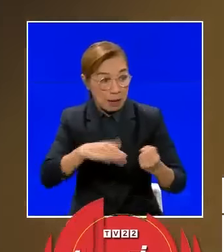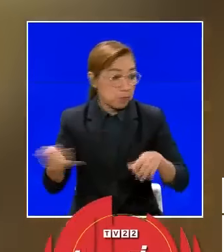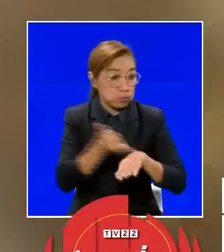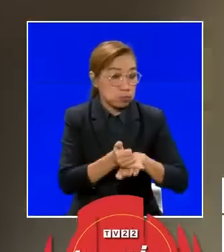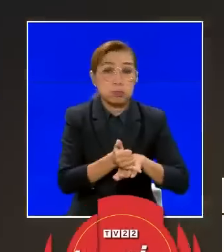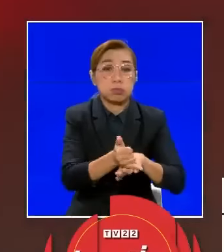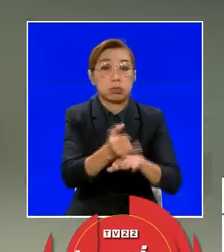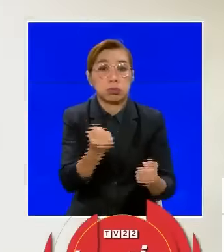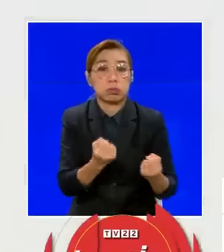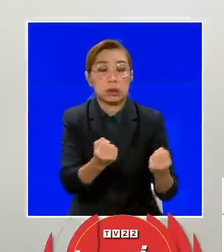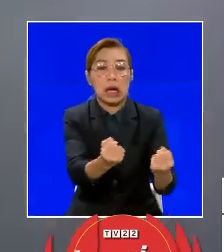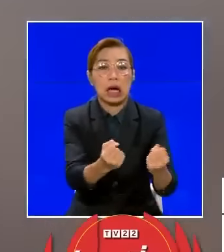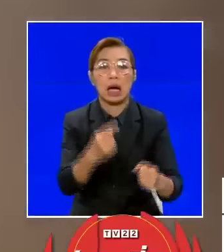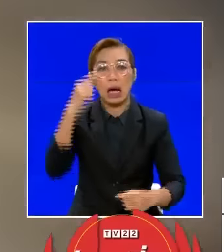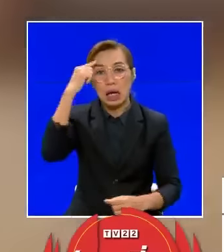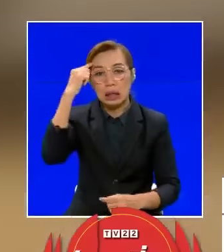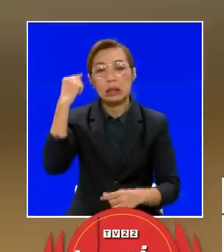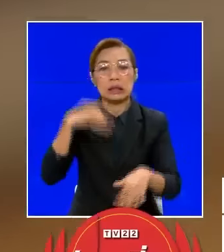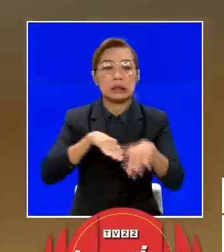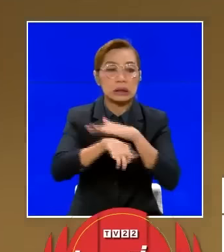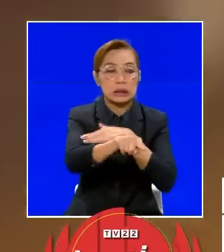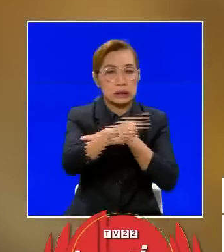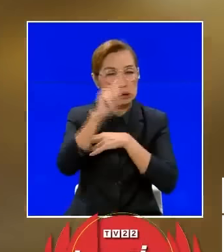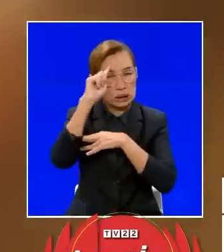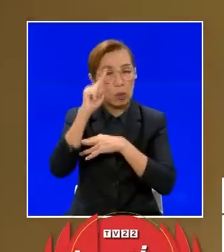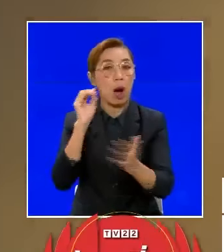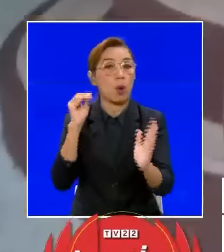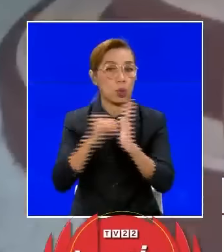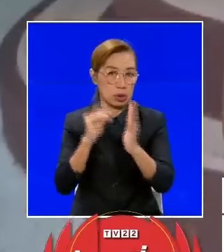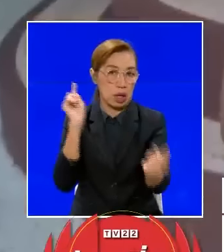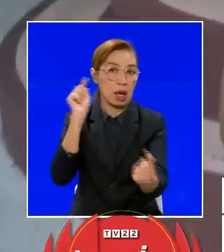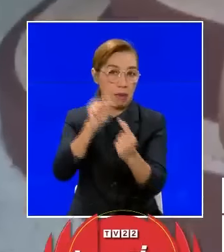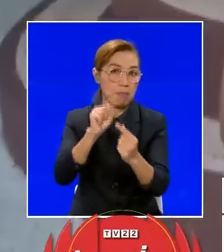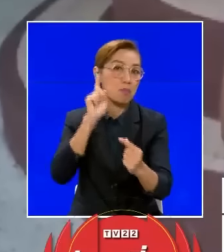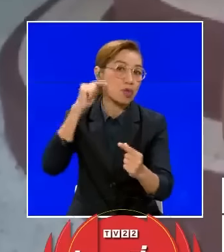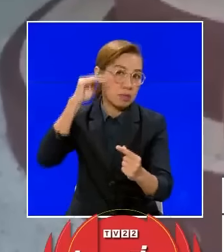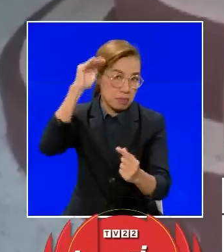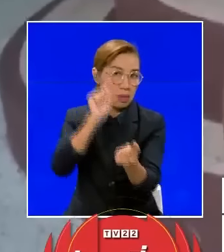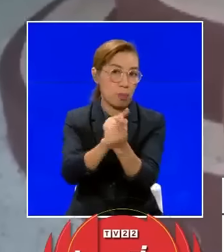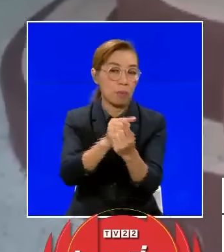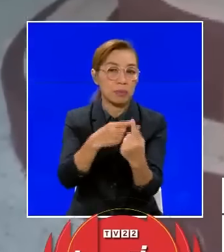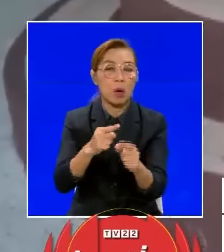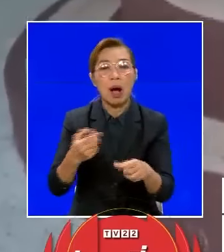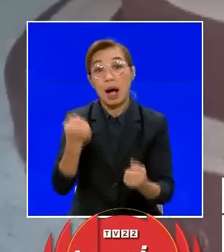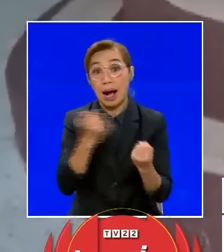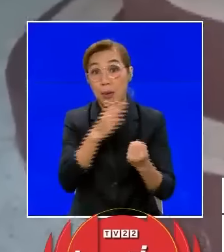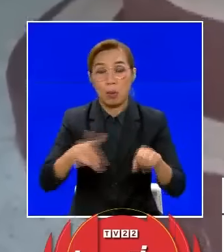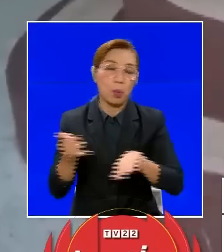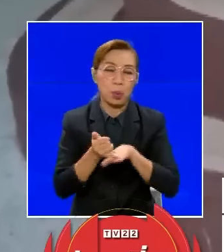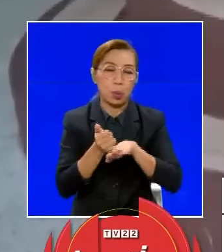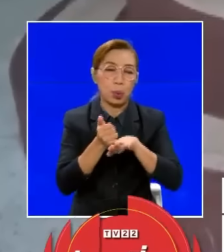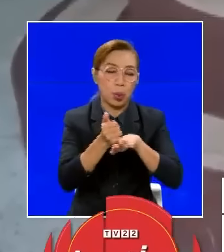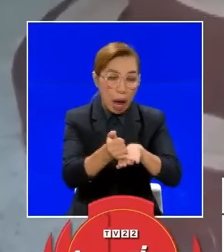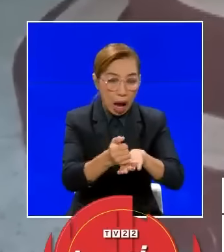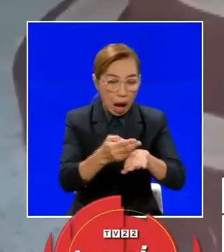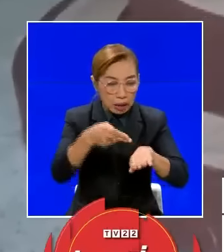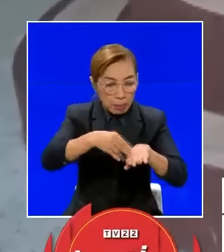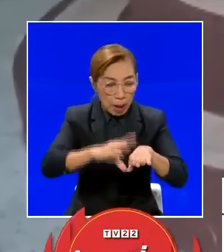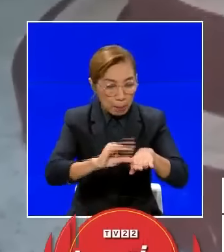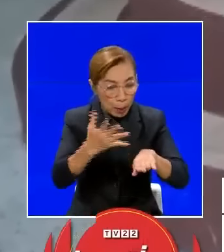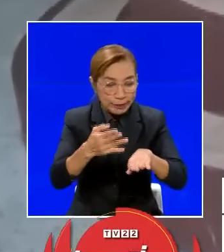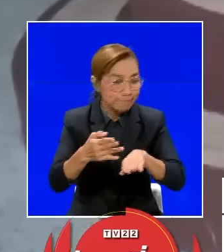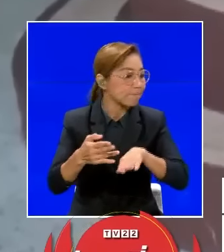ไม่ได้จะอะไรนะจะขับไปหาพี่สาวที่กรุงเทพน้ำมันหมด น้ำมันหมดก็ไปจอดข้างทางแล้วก็ไปขโม